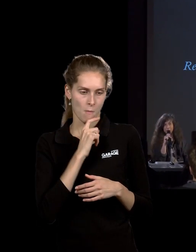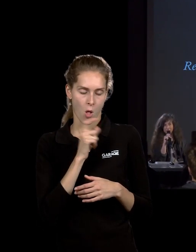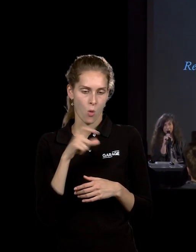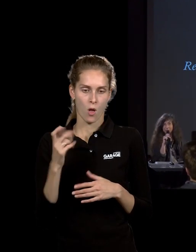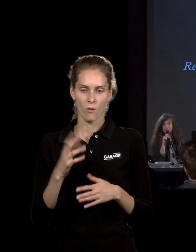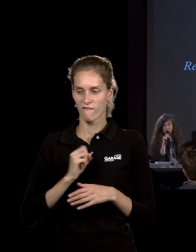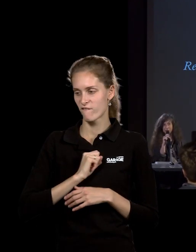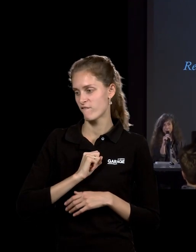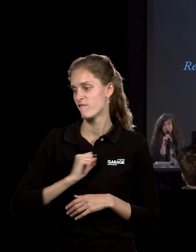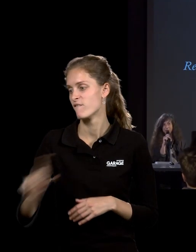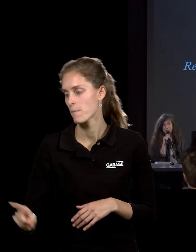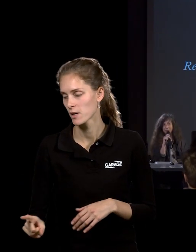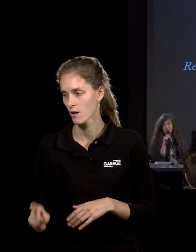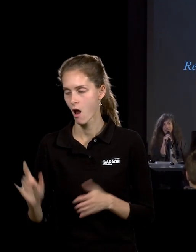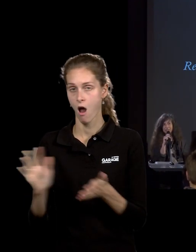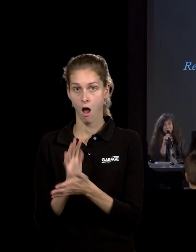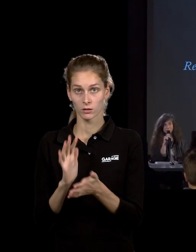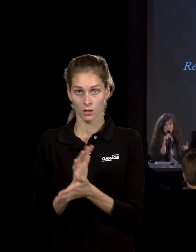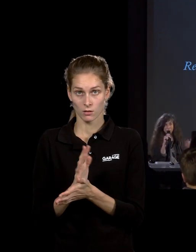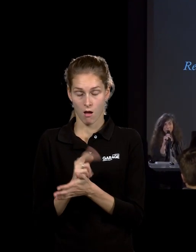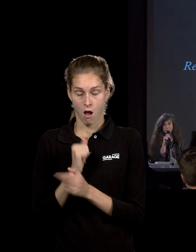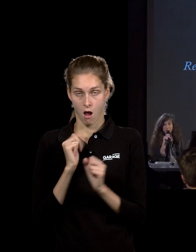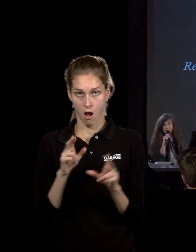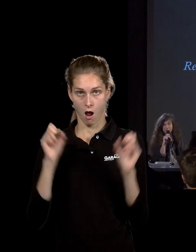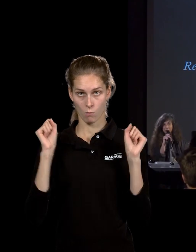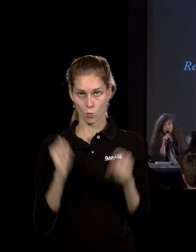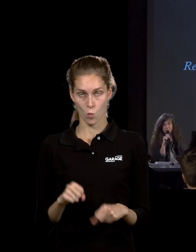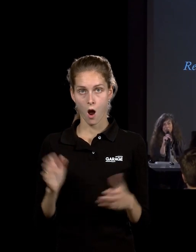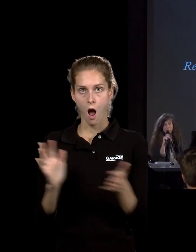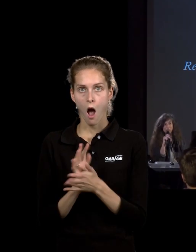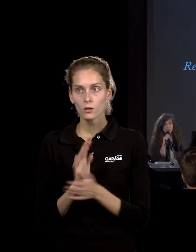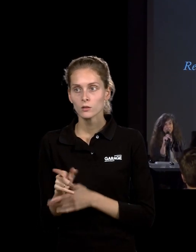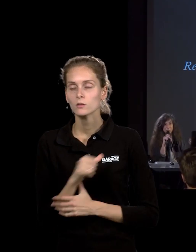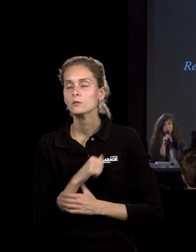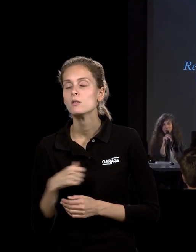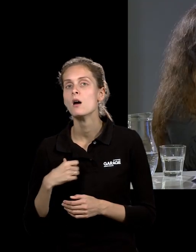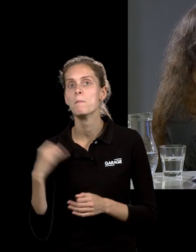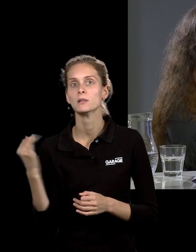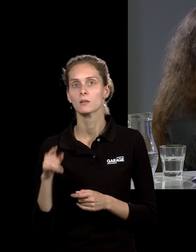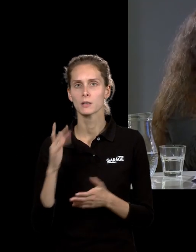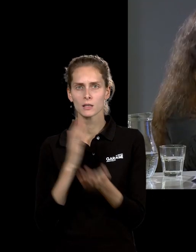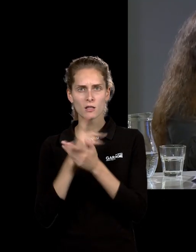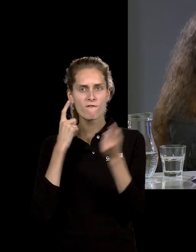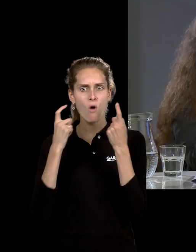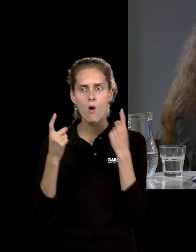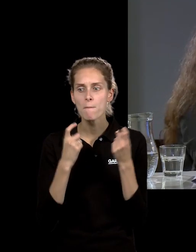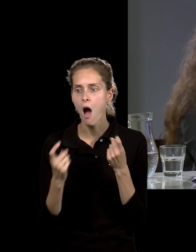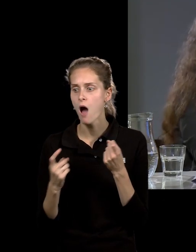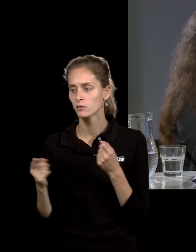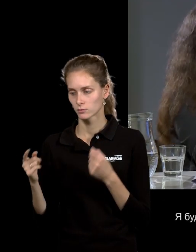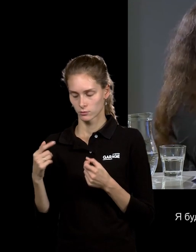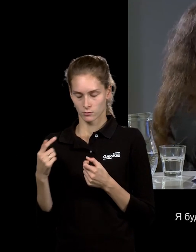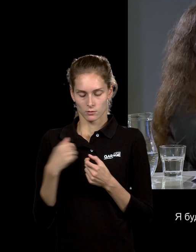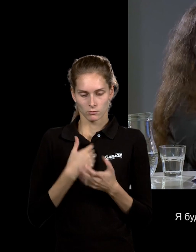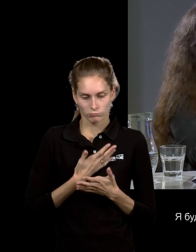выбрасывают газеты, газеты — это же самое интересное, поэтому там всегда есть, найдется какая-нибудь информация, которая там вынесет вам